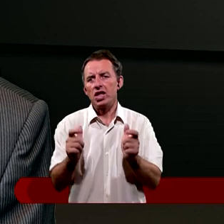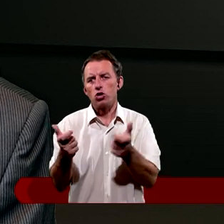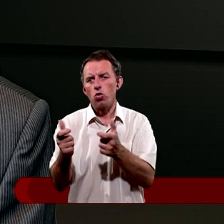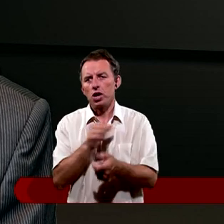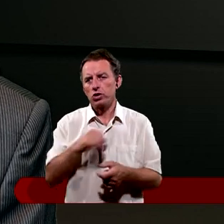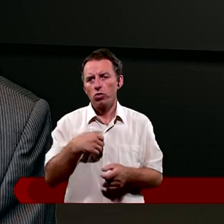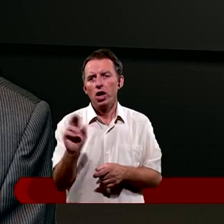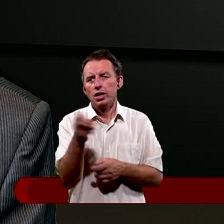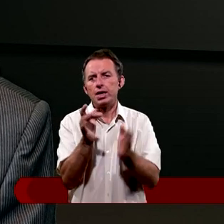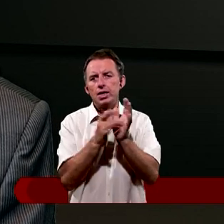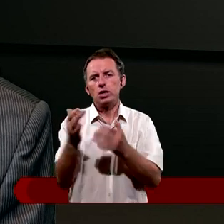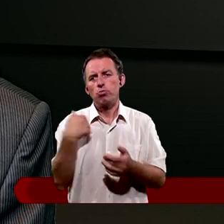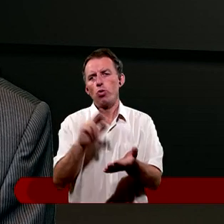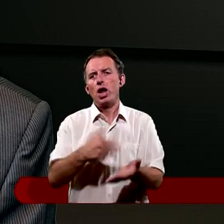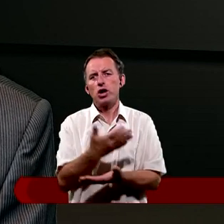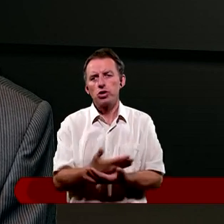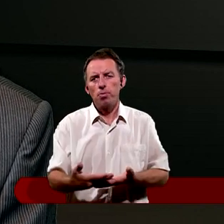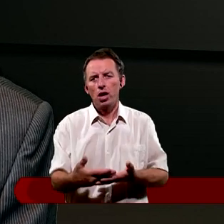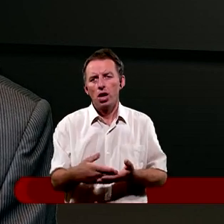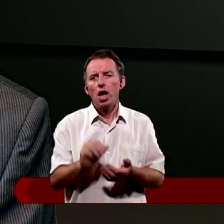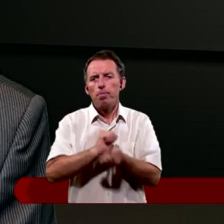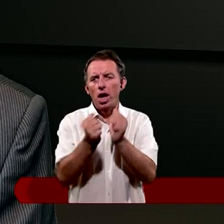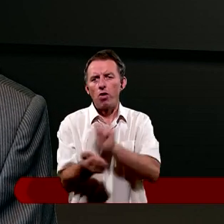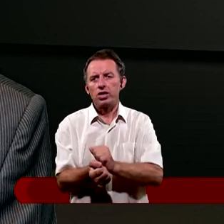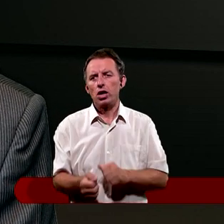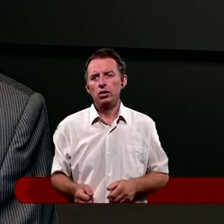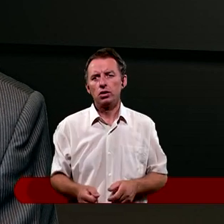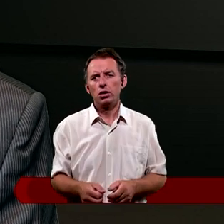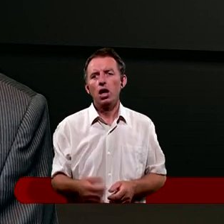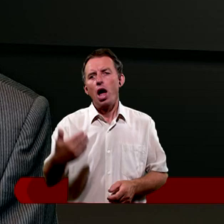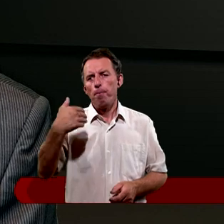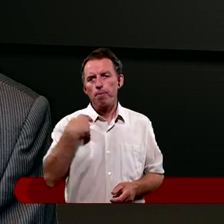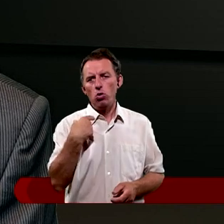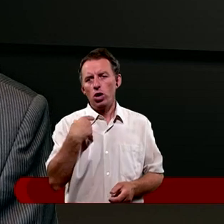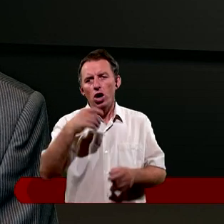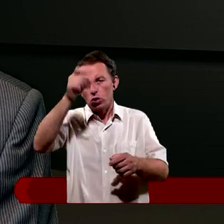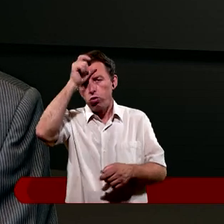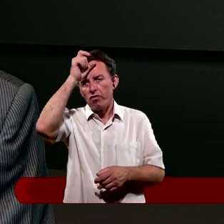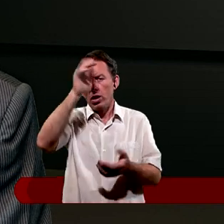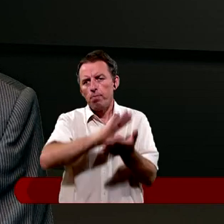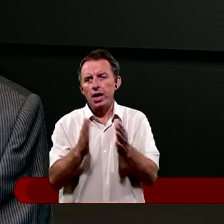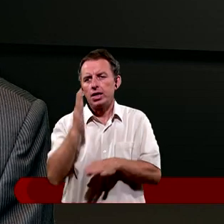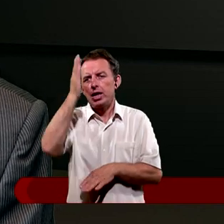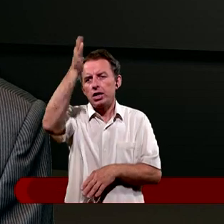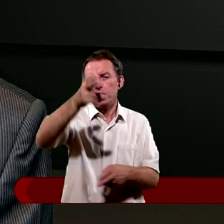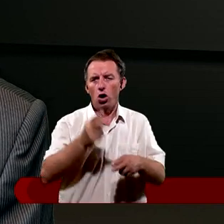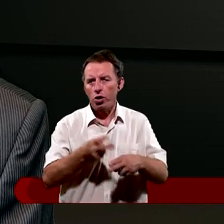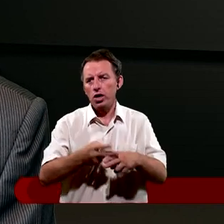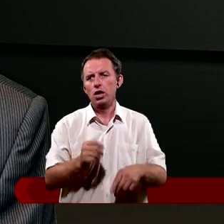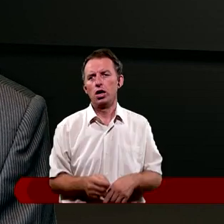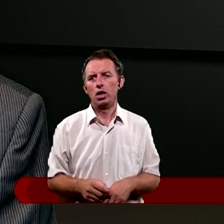się, kiedy Pan Jezus był na ziemi. Mianowicie był człowiek beznadziejnie chory,